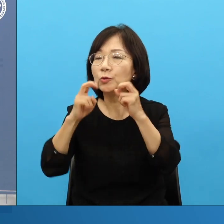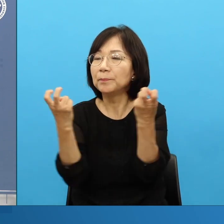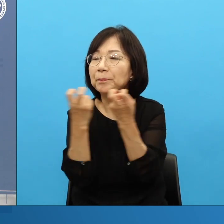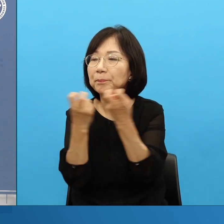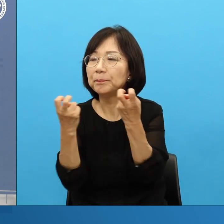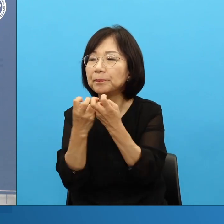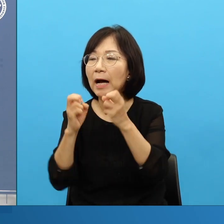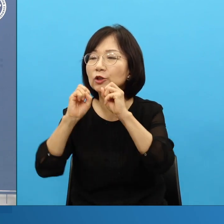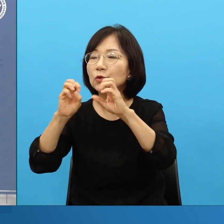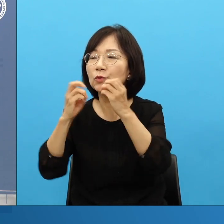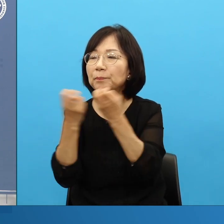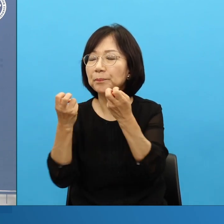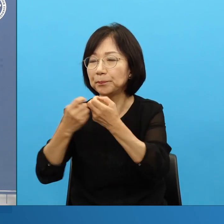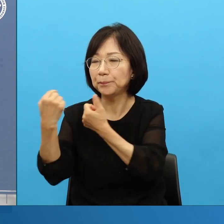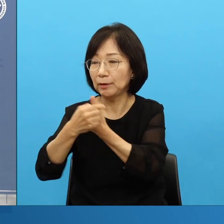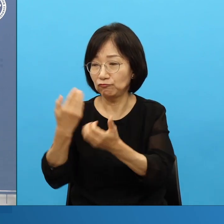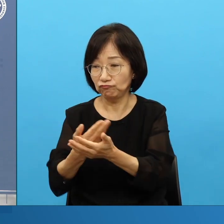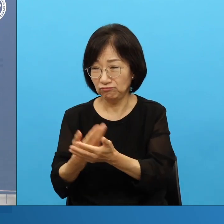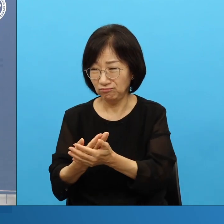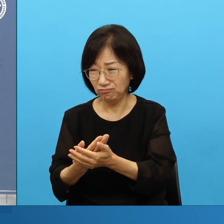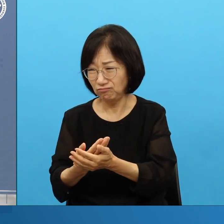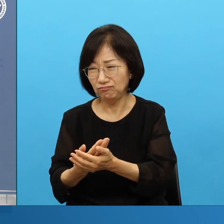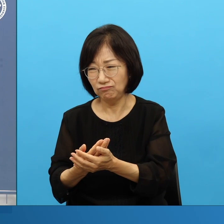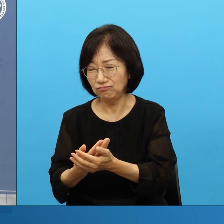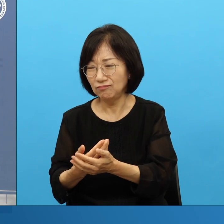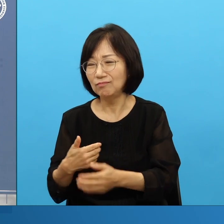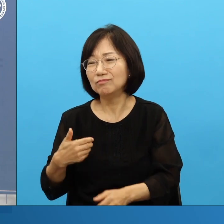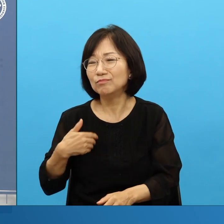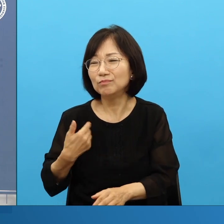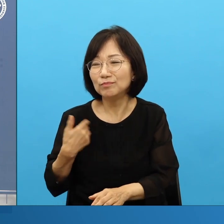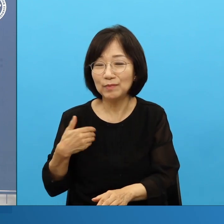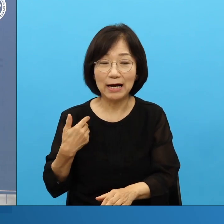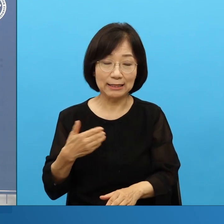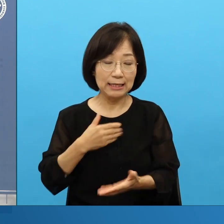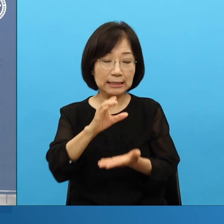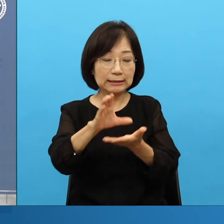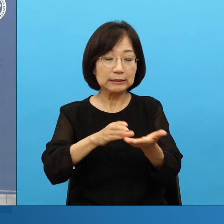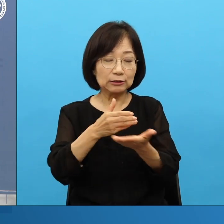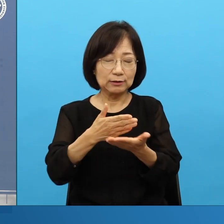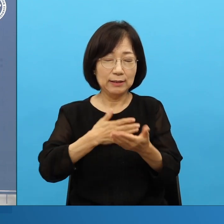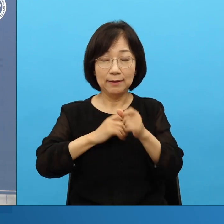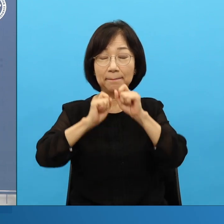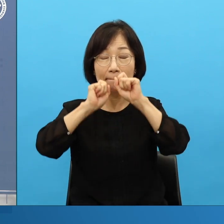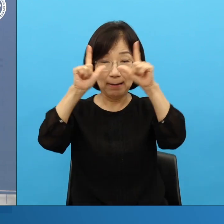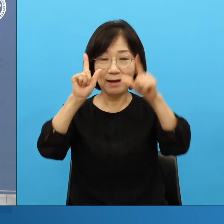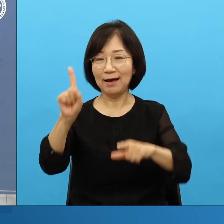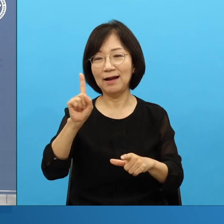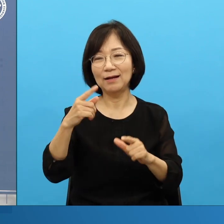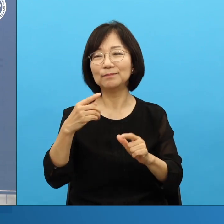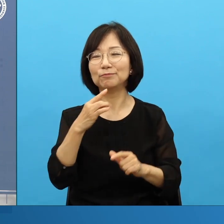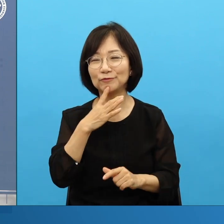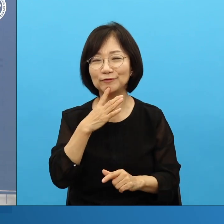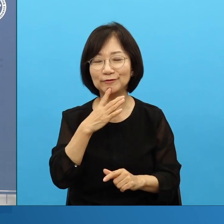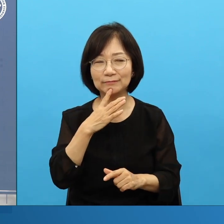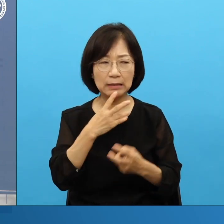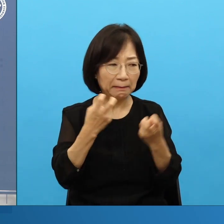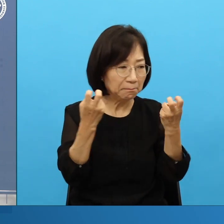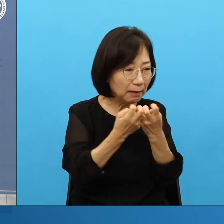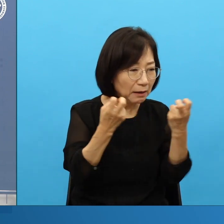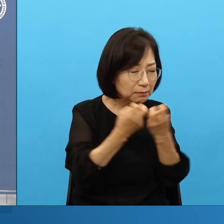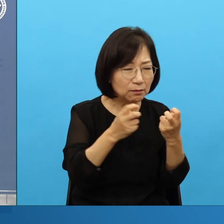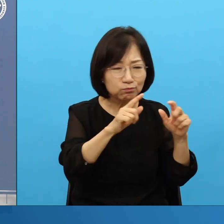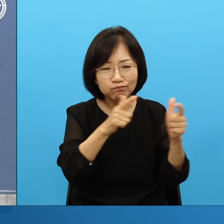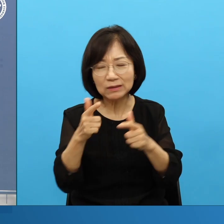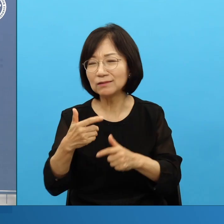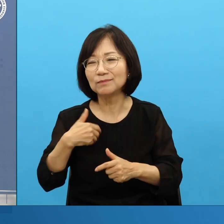have any methods. 더 솔직하면 나 몰라 그냥 나는 그리스도 알았을 뿐인데 그냥 Honestly speaking, I don't know how I did it. All I know is that I